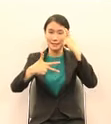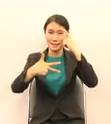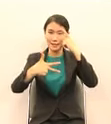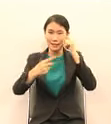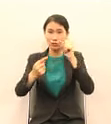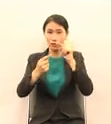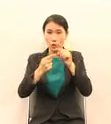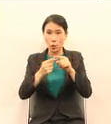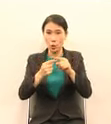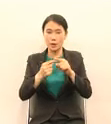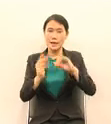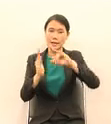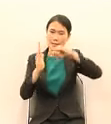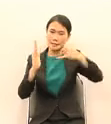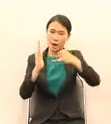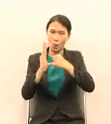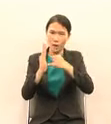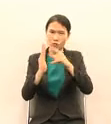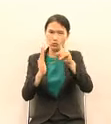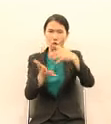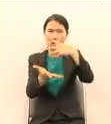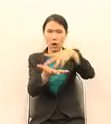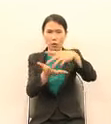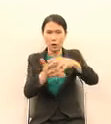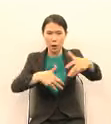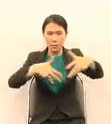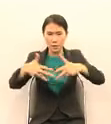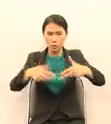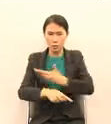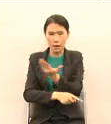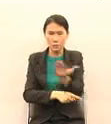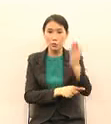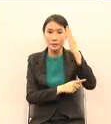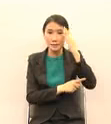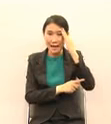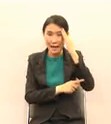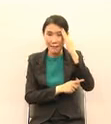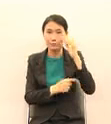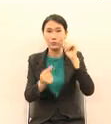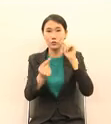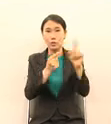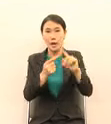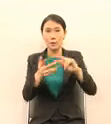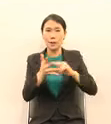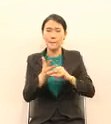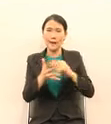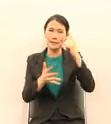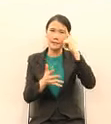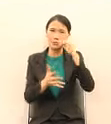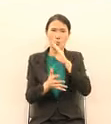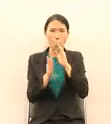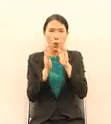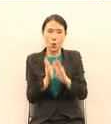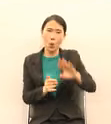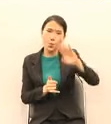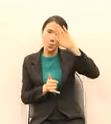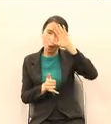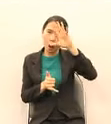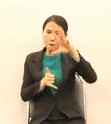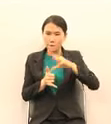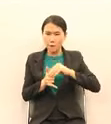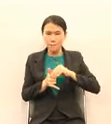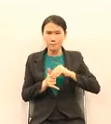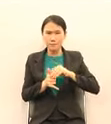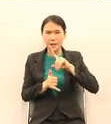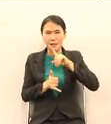สื่อสารที่แต่ละจังหวัดควรจะแจ้งกล่าวให้กับประชาชนโดยเฉพาะไทม์ไลน์ของผู้ป่วยหรือผู้ติดเชื้อแต่ละจังหวัดที่เป็นพื้น